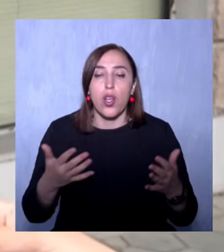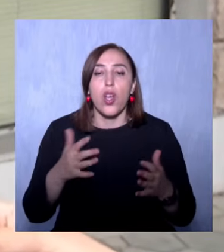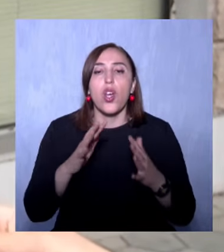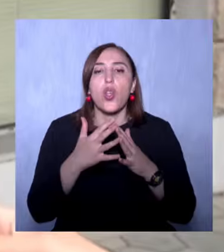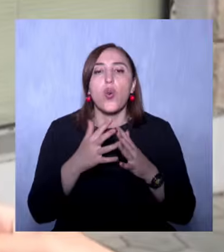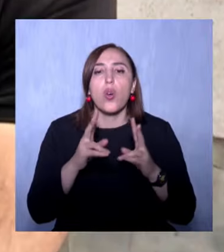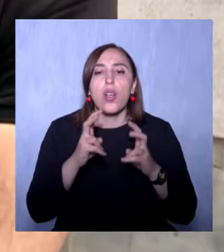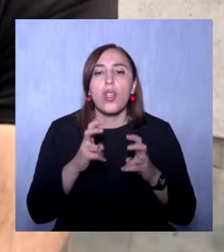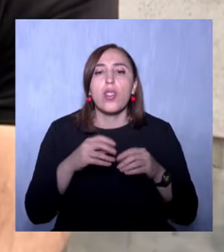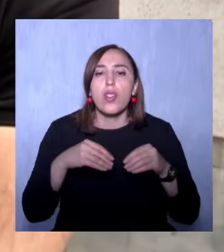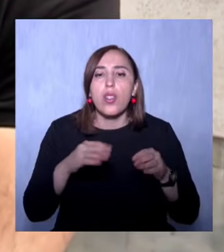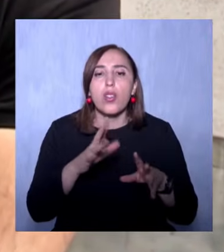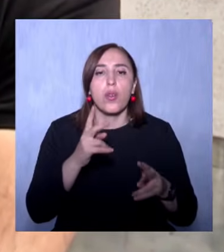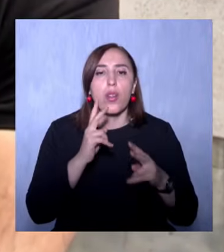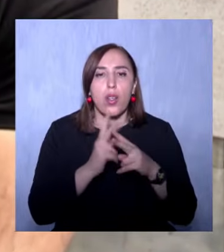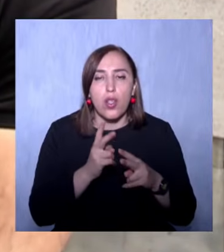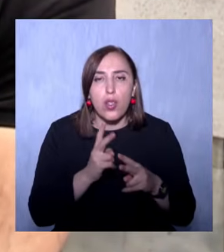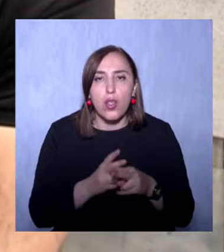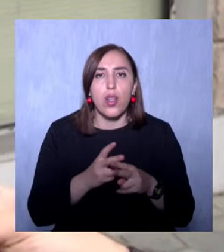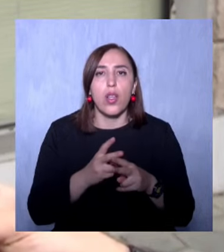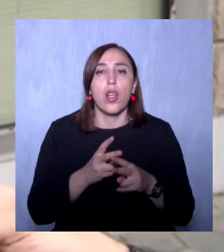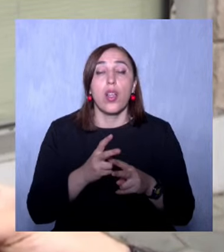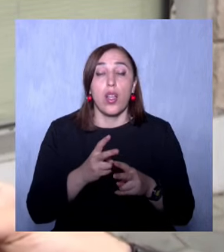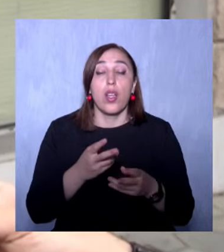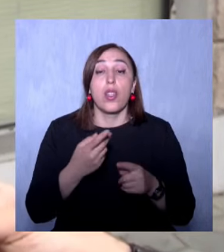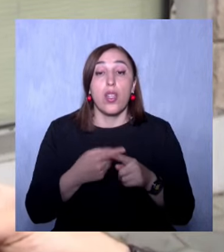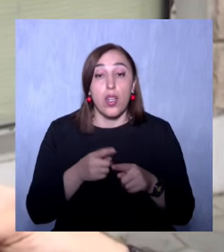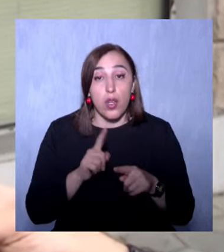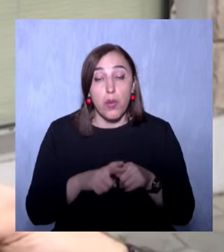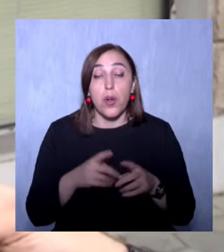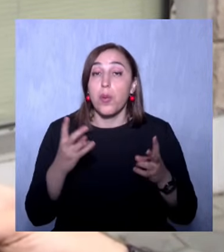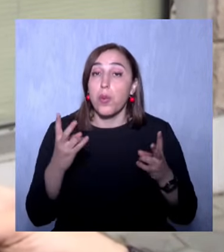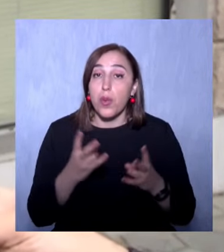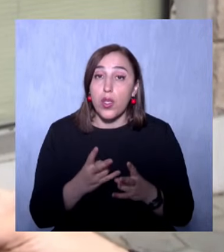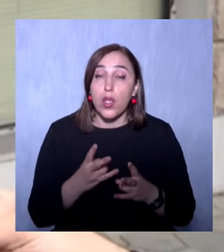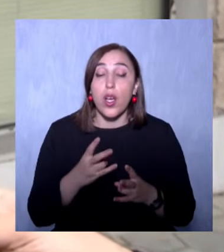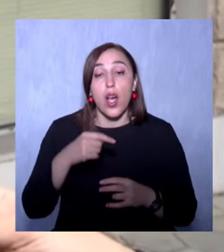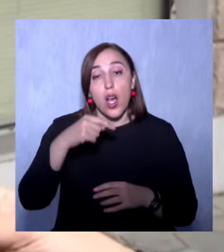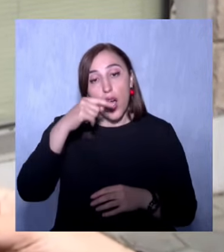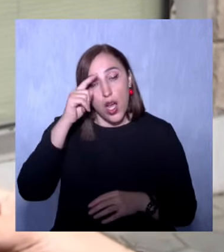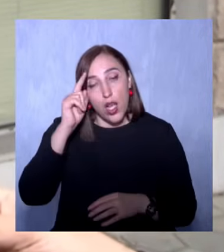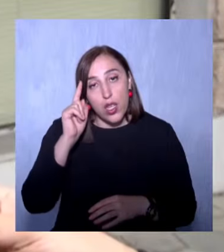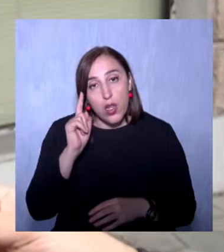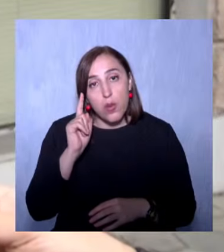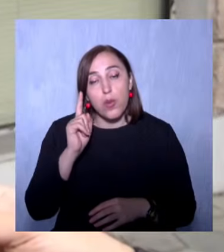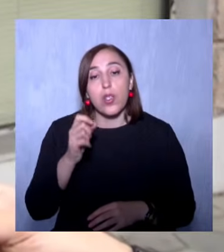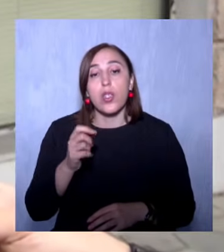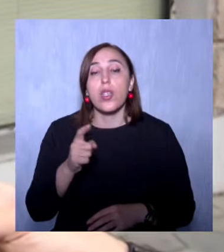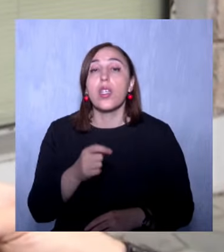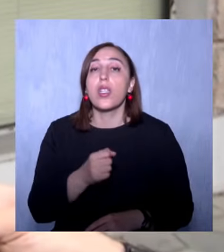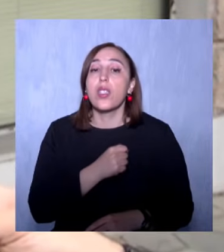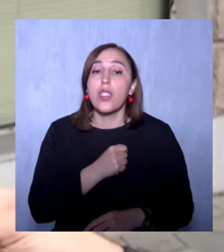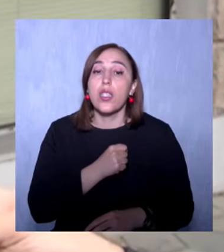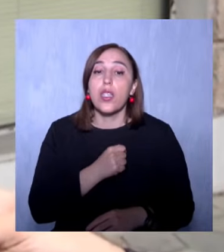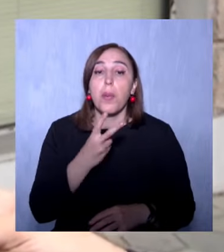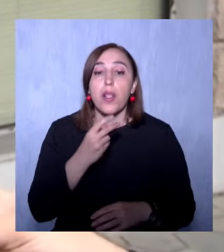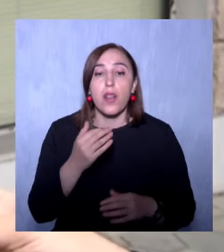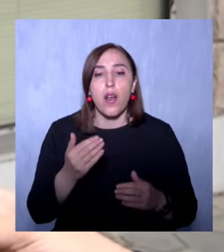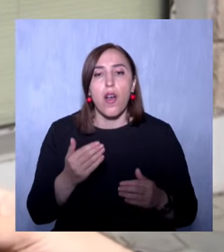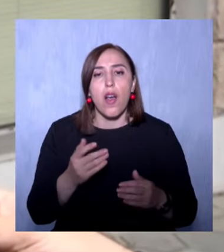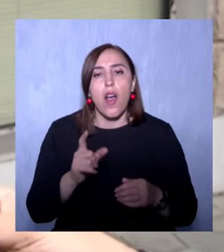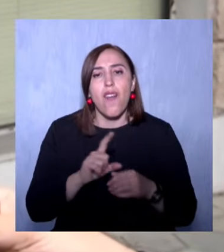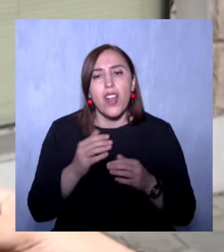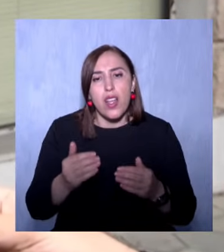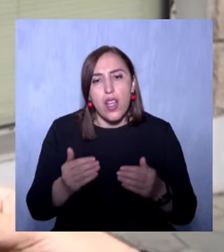աշխատանքի իրականացնելու առումով, կարծում եմ ամենատրամաբանական քայլը պետք է լինի այն, որ ադրբեջանական դիրքերը պետք է հեռացվեն